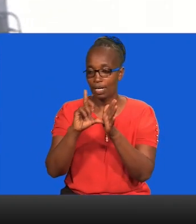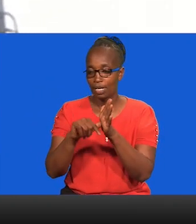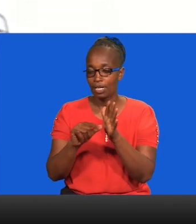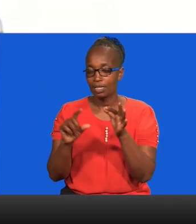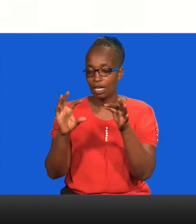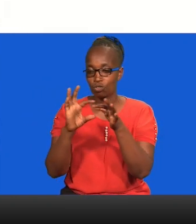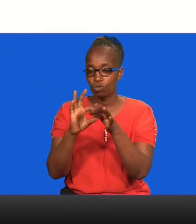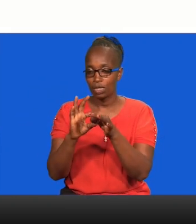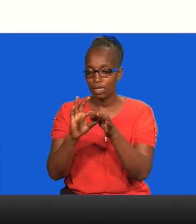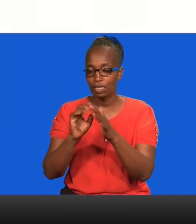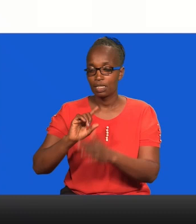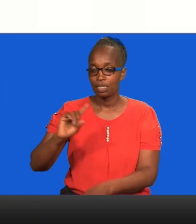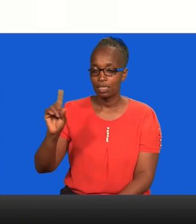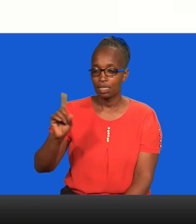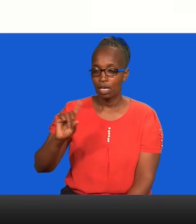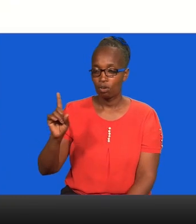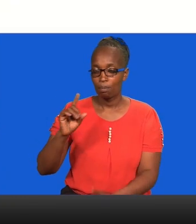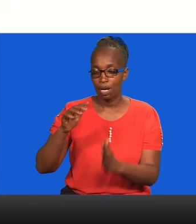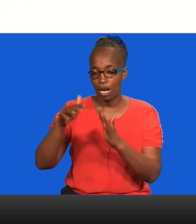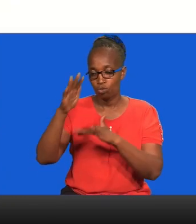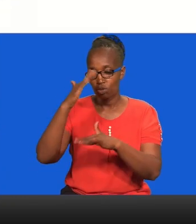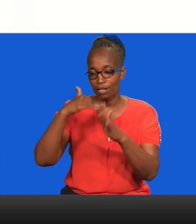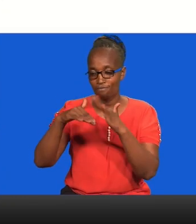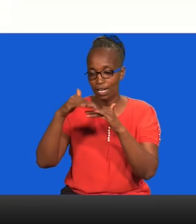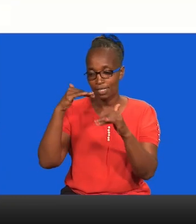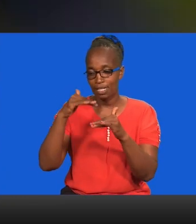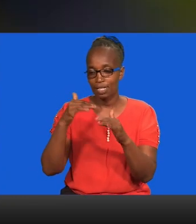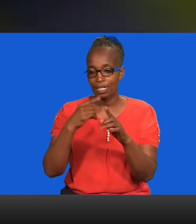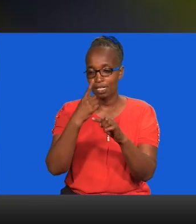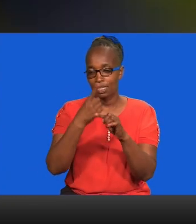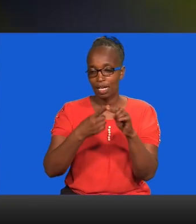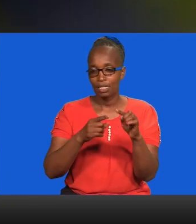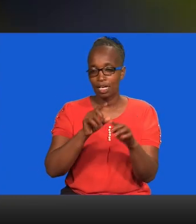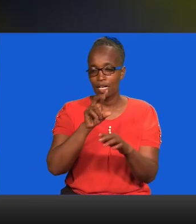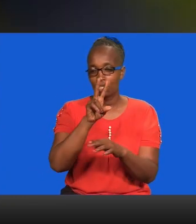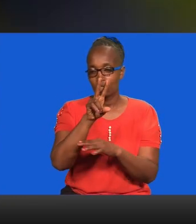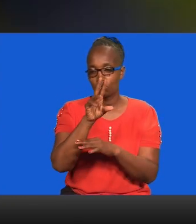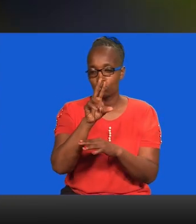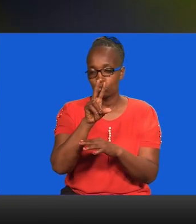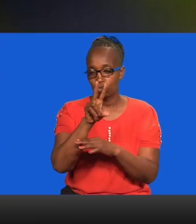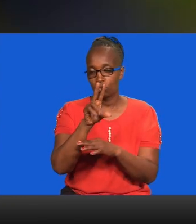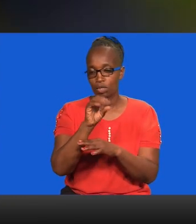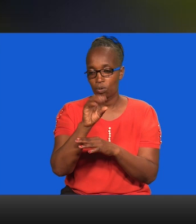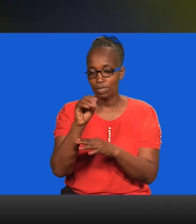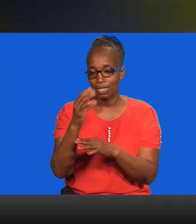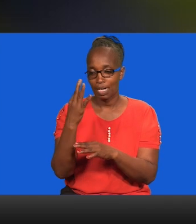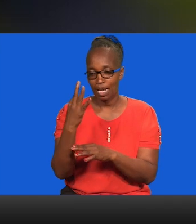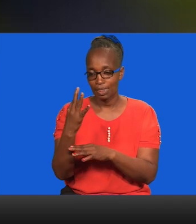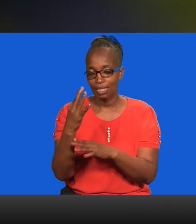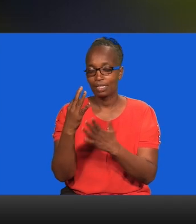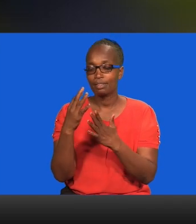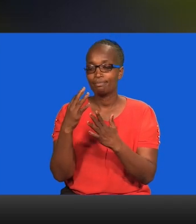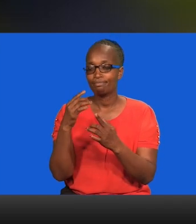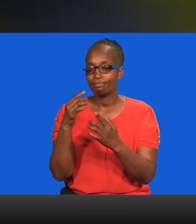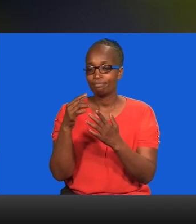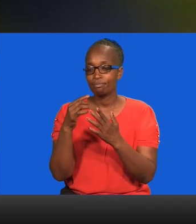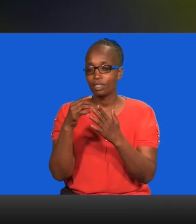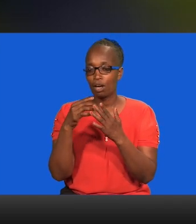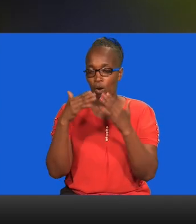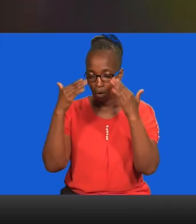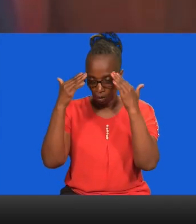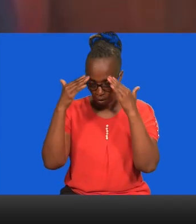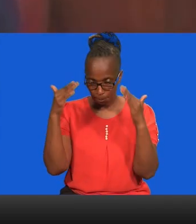ambapo aliongeza masomo yake na kufuzu na shahada za uzamili na uzamifu mtawalia. Alianzia taaluma yake kama